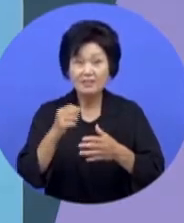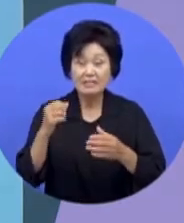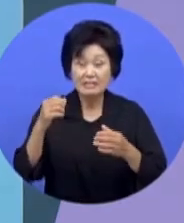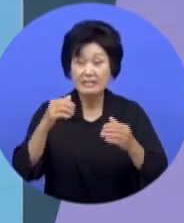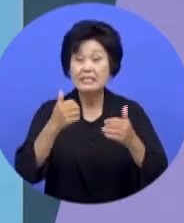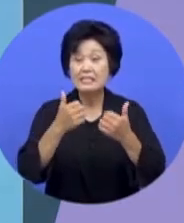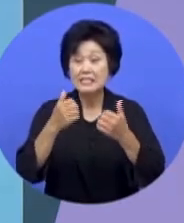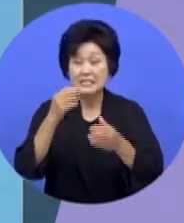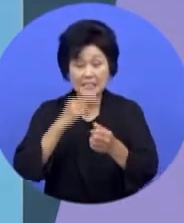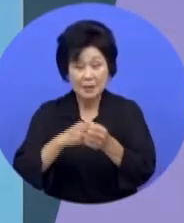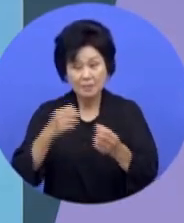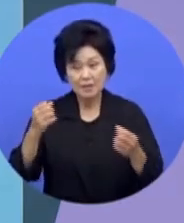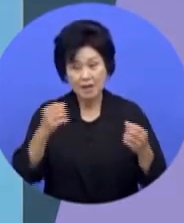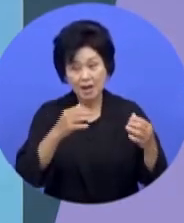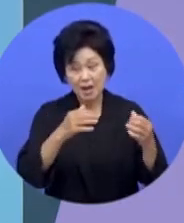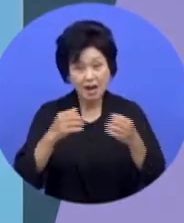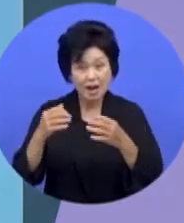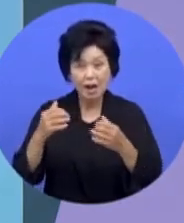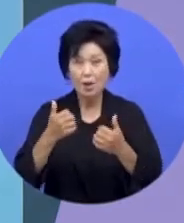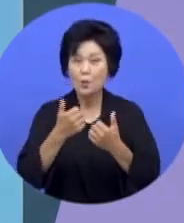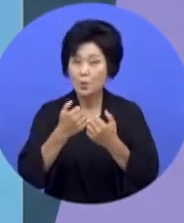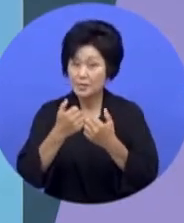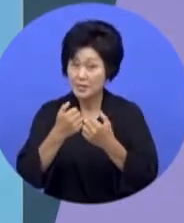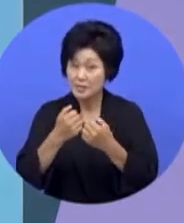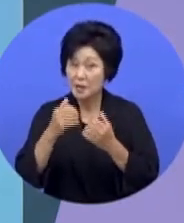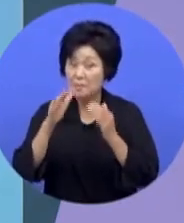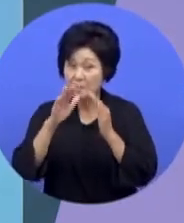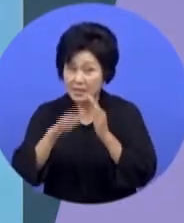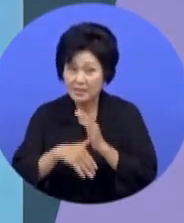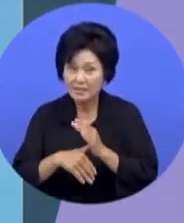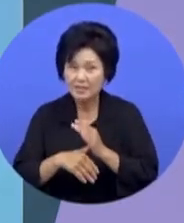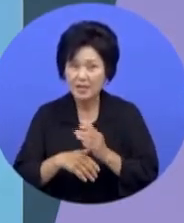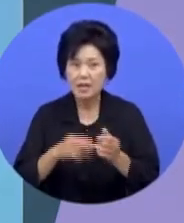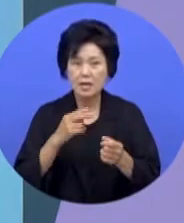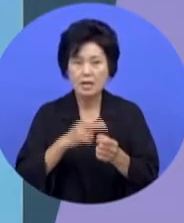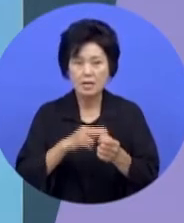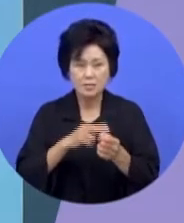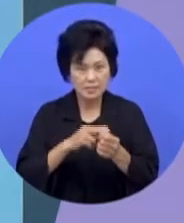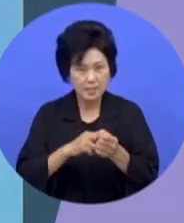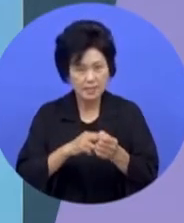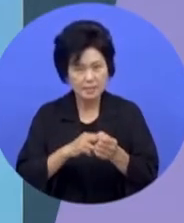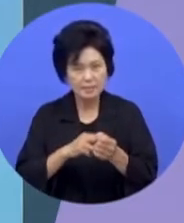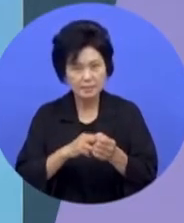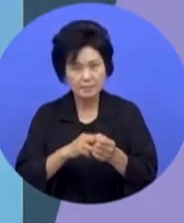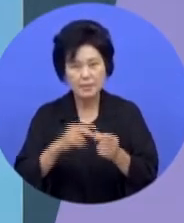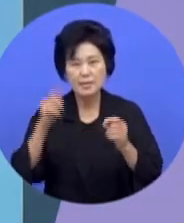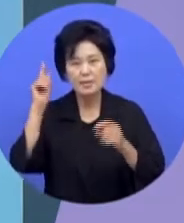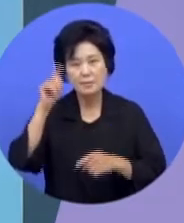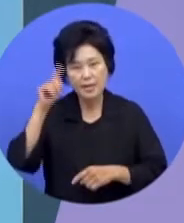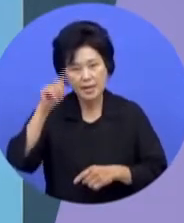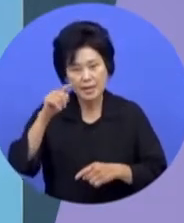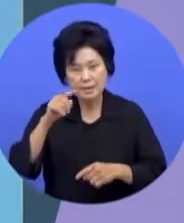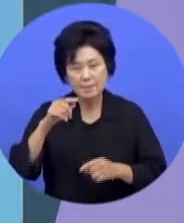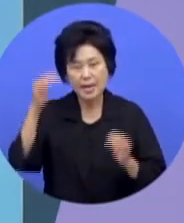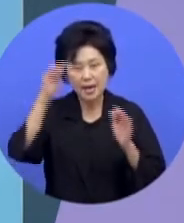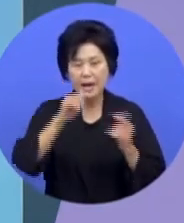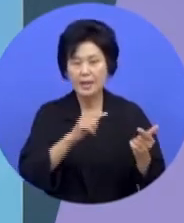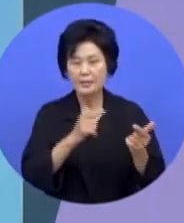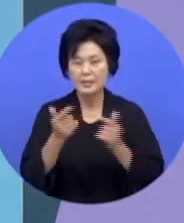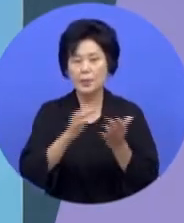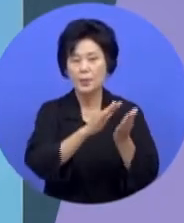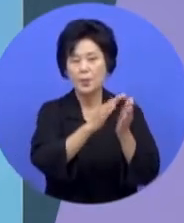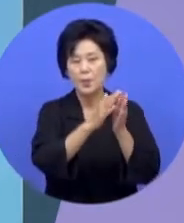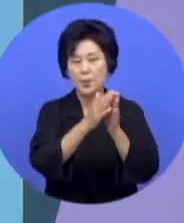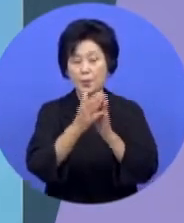상담하는데 선생님께서 정말 하나의 하나를 놓고 매일매일 그 아이가 변화된 모습, 그 아이의 기도 제목을